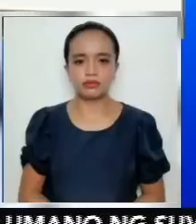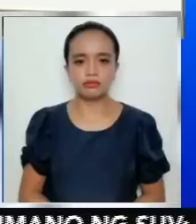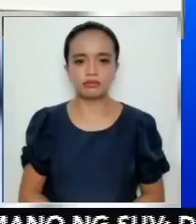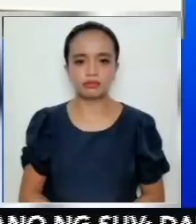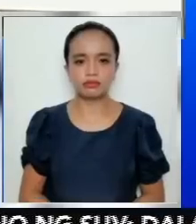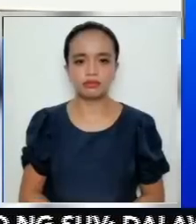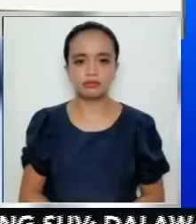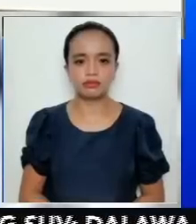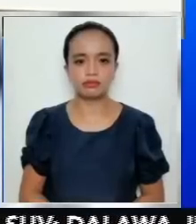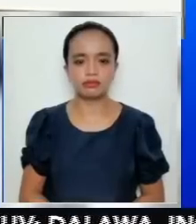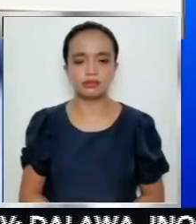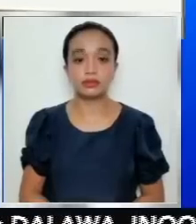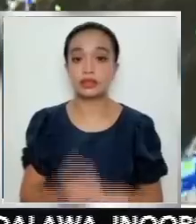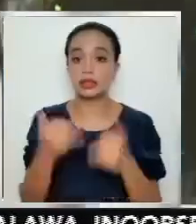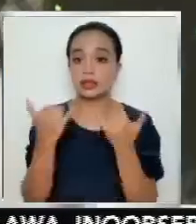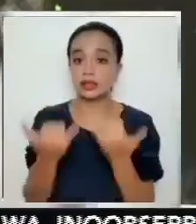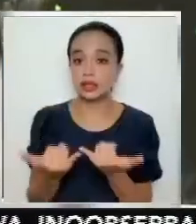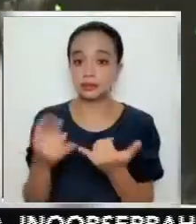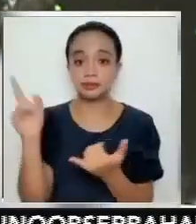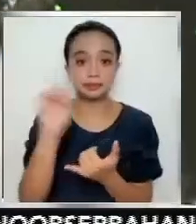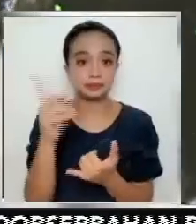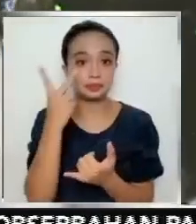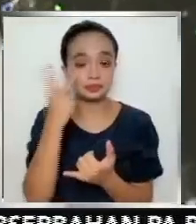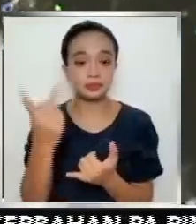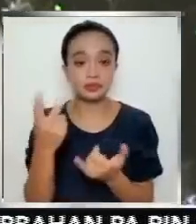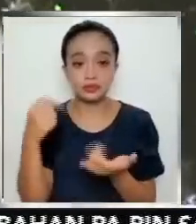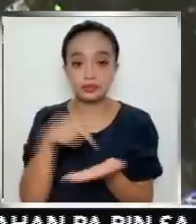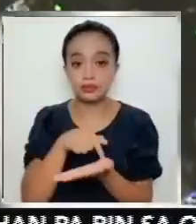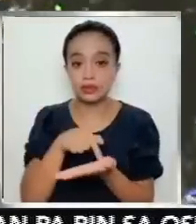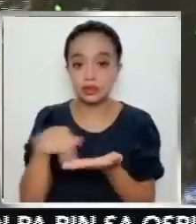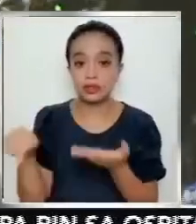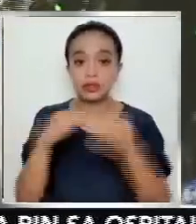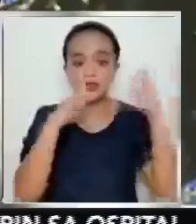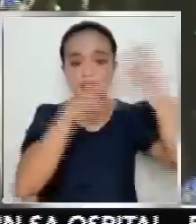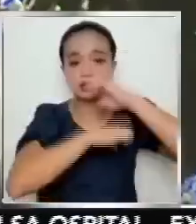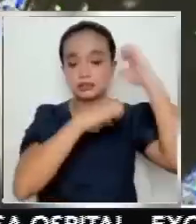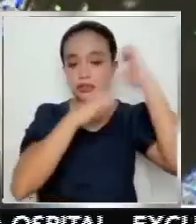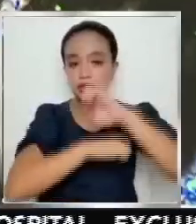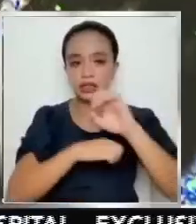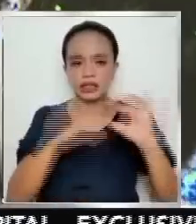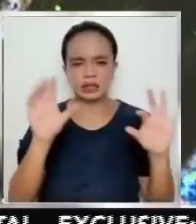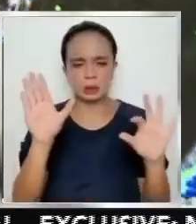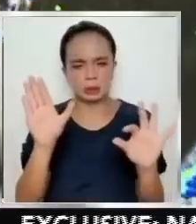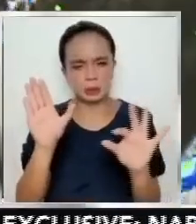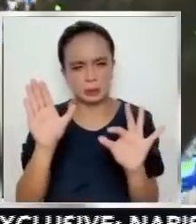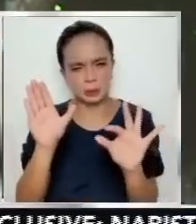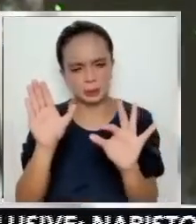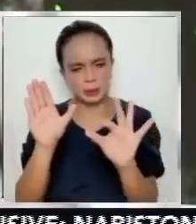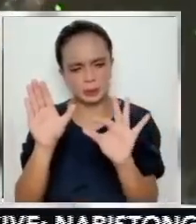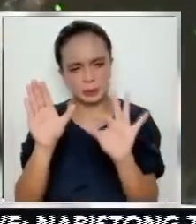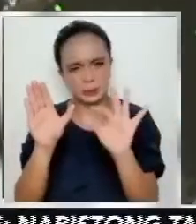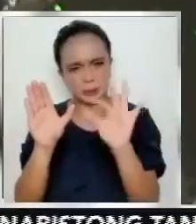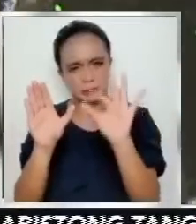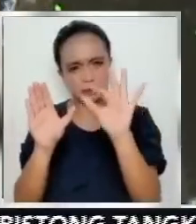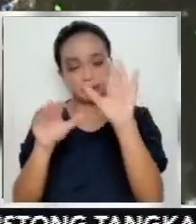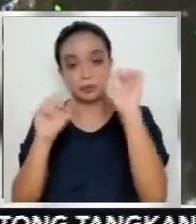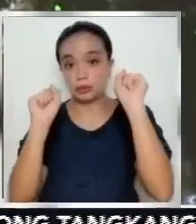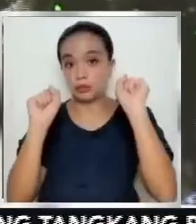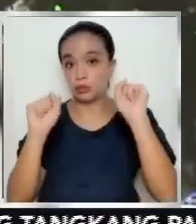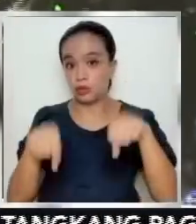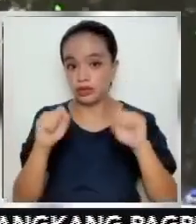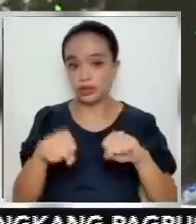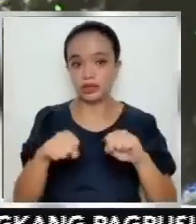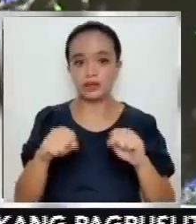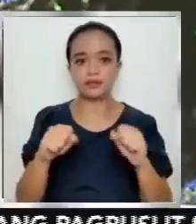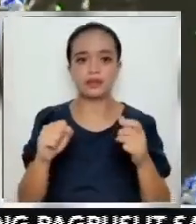Sa ngayon, Vicky, ang nakikita natin, no, ngayong Linggo, asahan natin, no, sa pagbagal ng pagkilos ng bagyong si Betty, posibleng magpaiba ito ng habagat. At